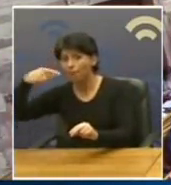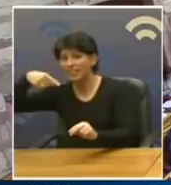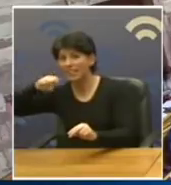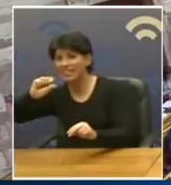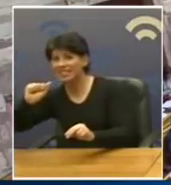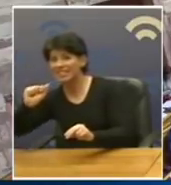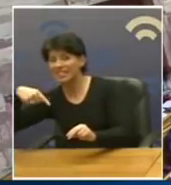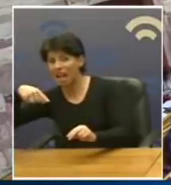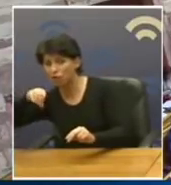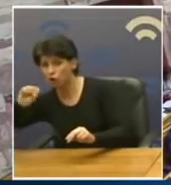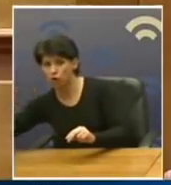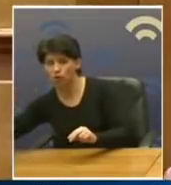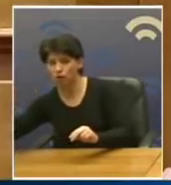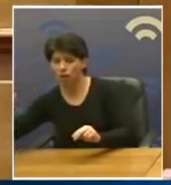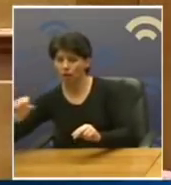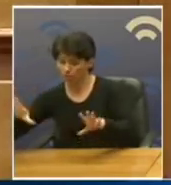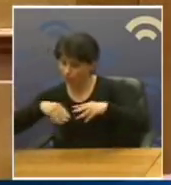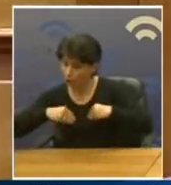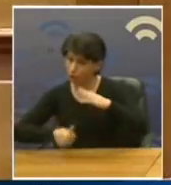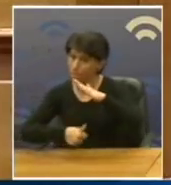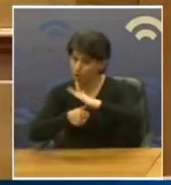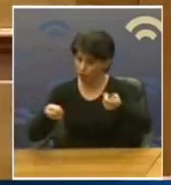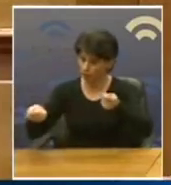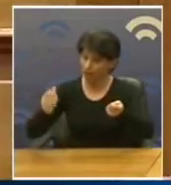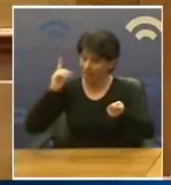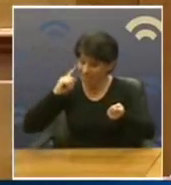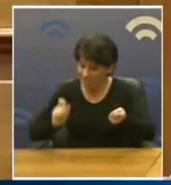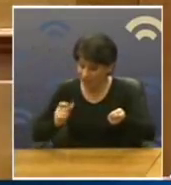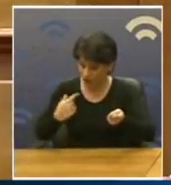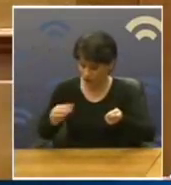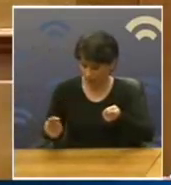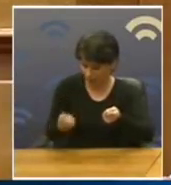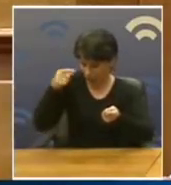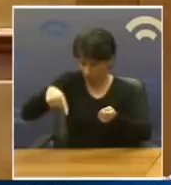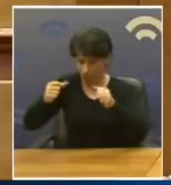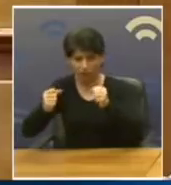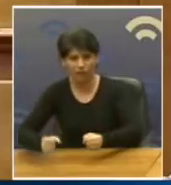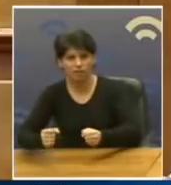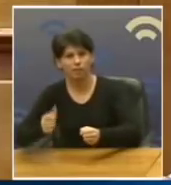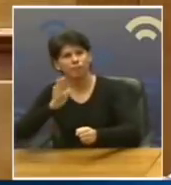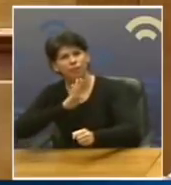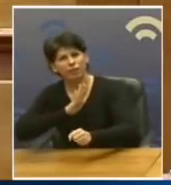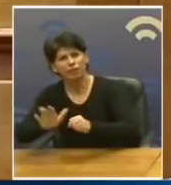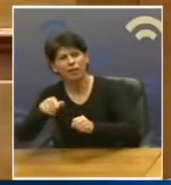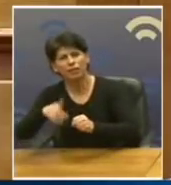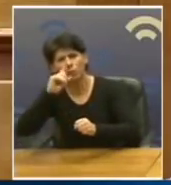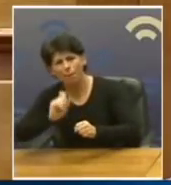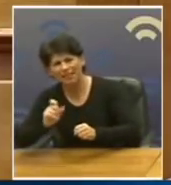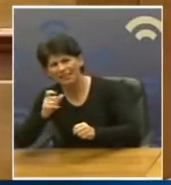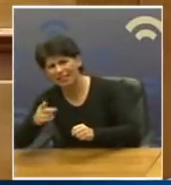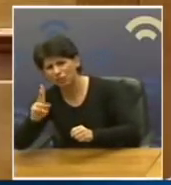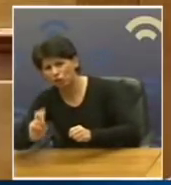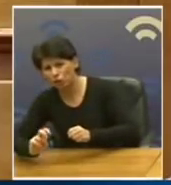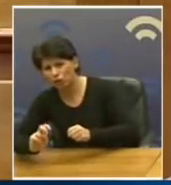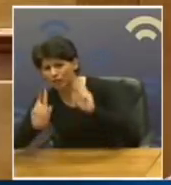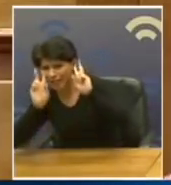Πού έγιναν, εάν ήξεραν ότι για να εκλεγούν στη θέση αυτή αρκεί η πλειοψηφία που απαιτείται για να εγκρίνει